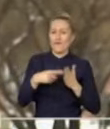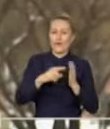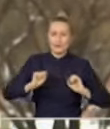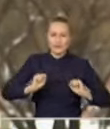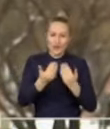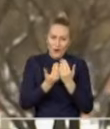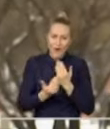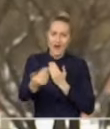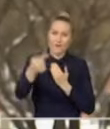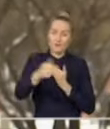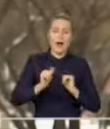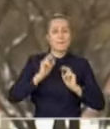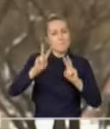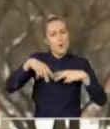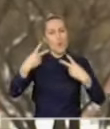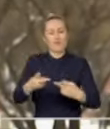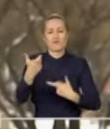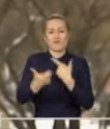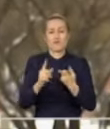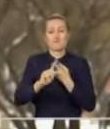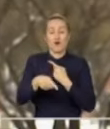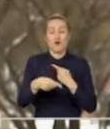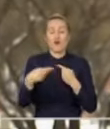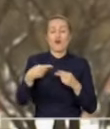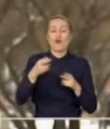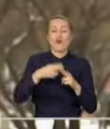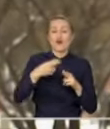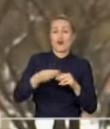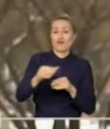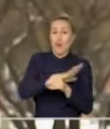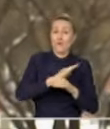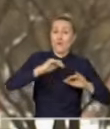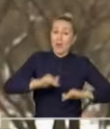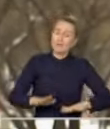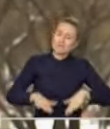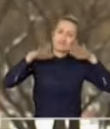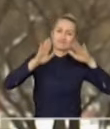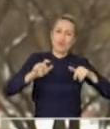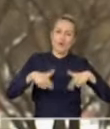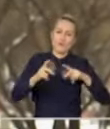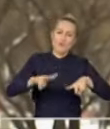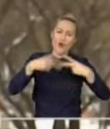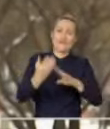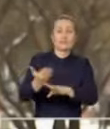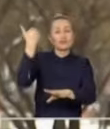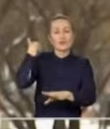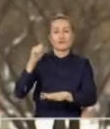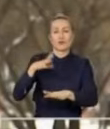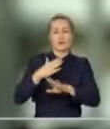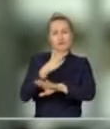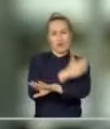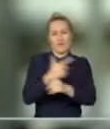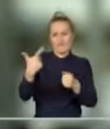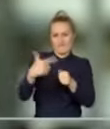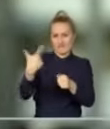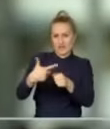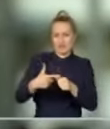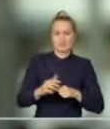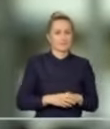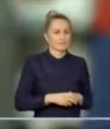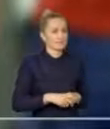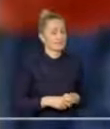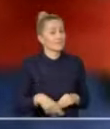żeby wrócić po tym jednak ograniczonym rozwoju gospodarczym na to, co było przed 2020 rokiem. Zdaniem